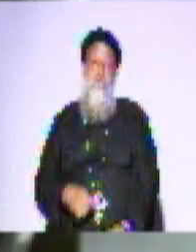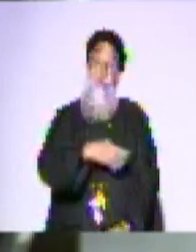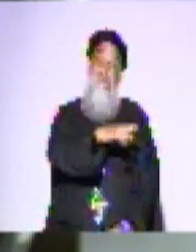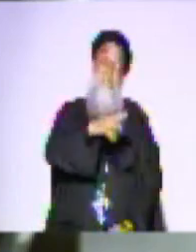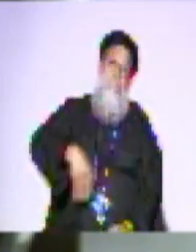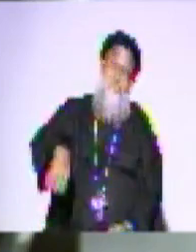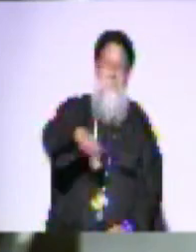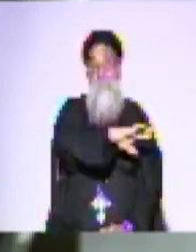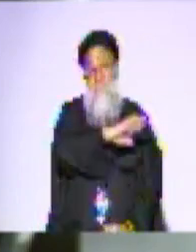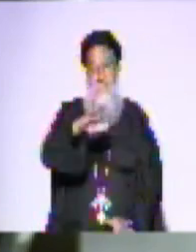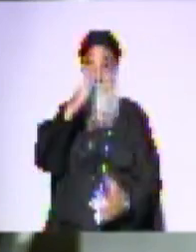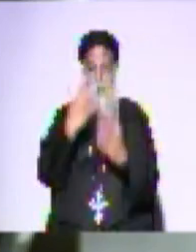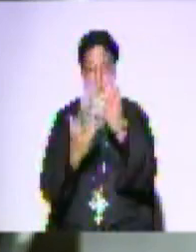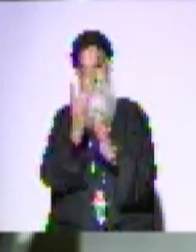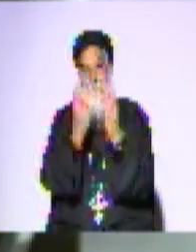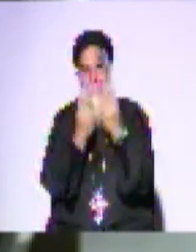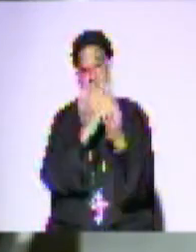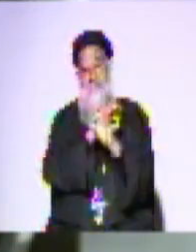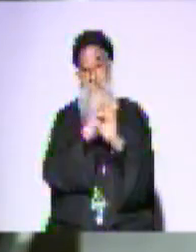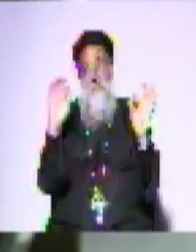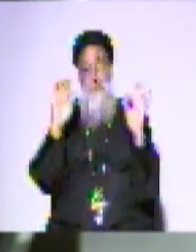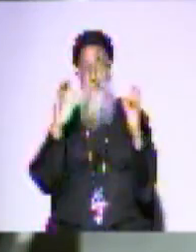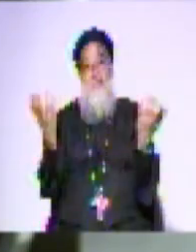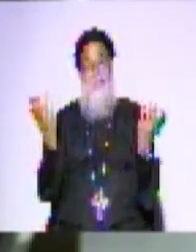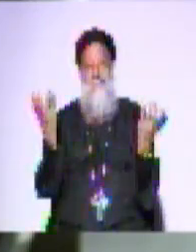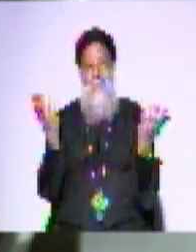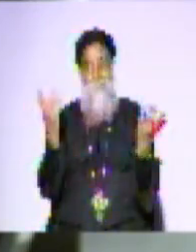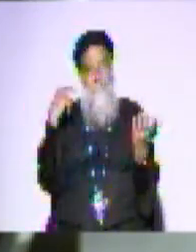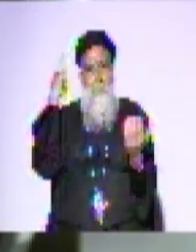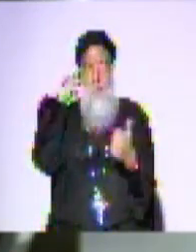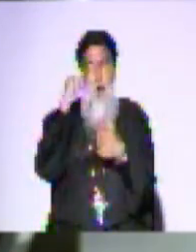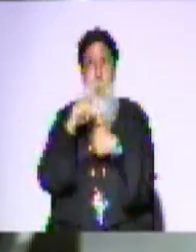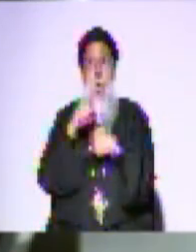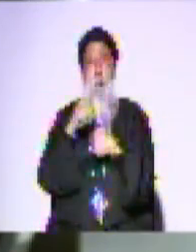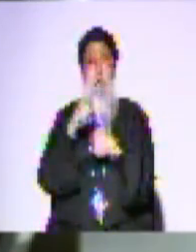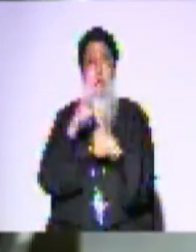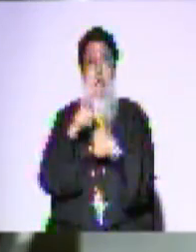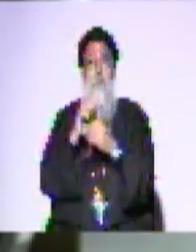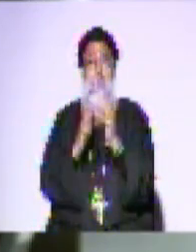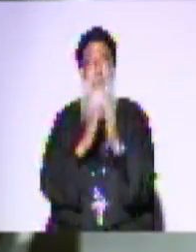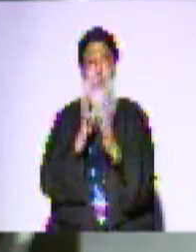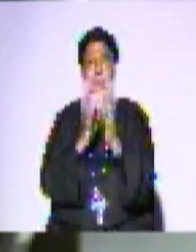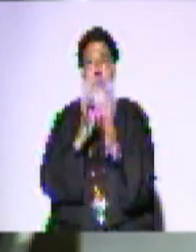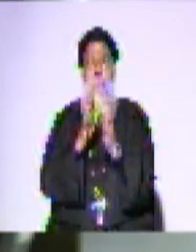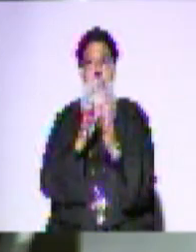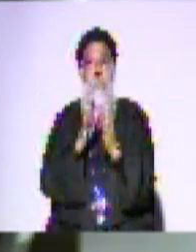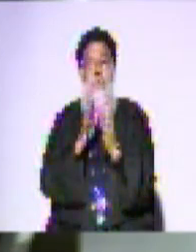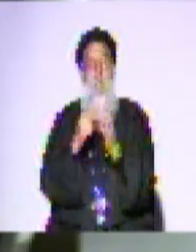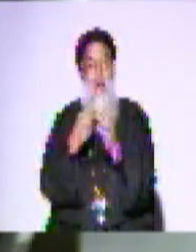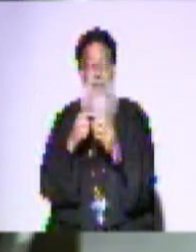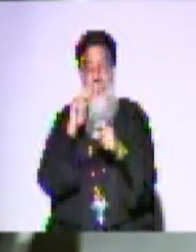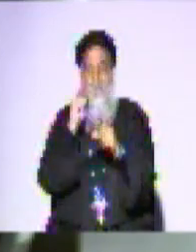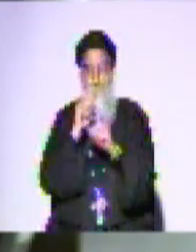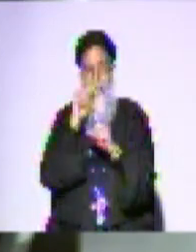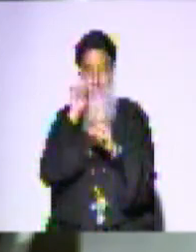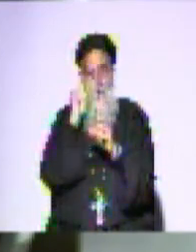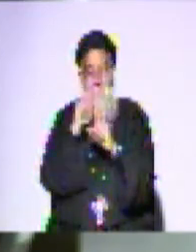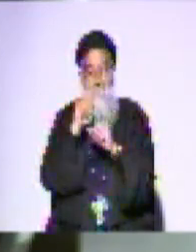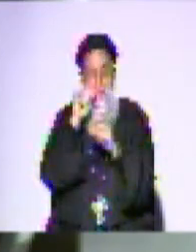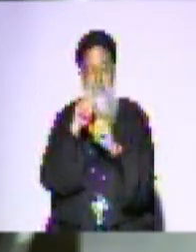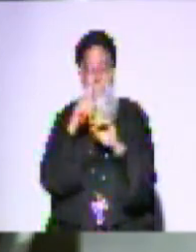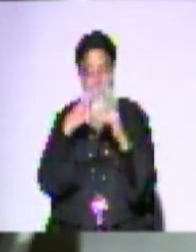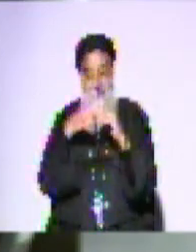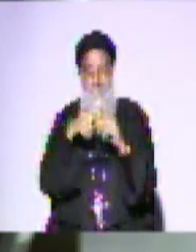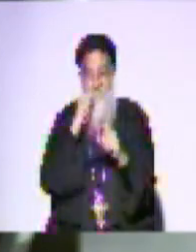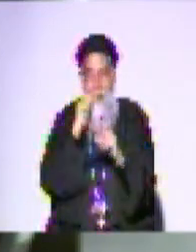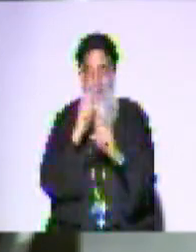والفكر. فهو الإنسان لما بيبقى فعلا في نيته إنه يتوب بيصلح طريقه على طول.